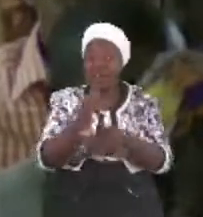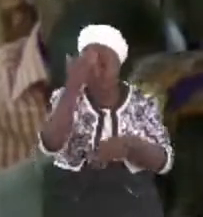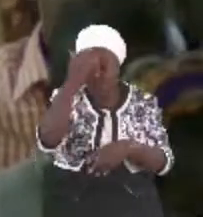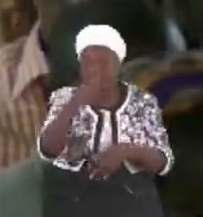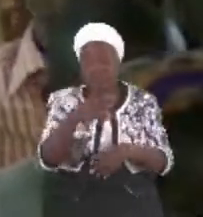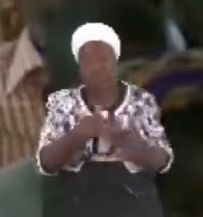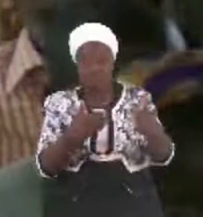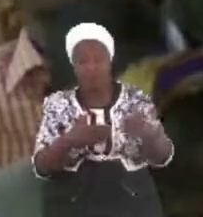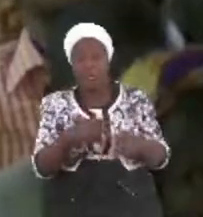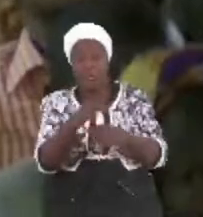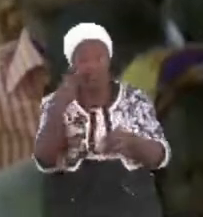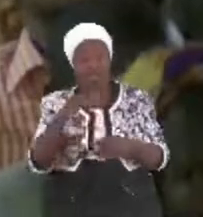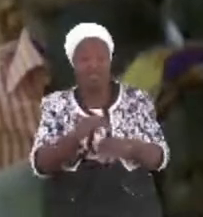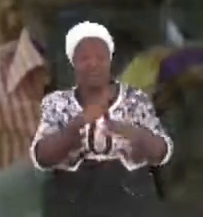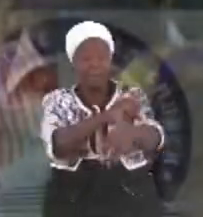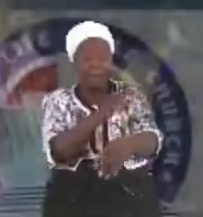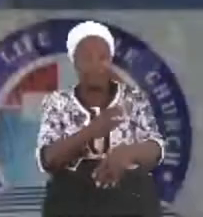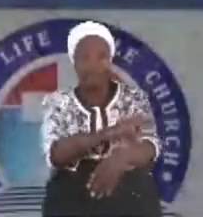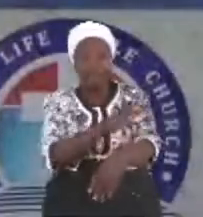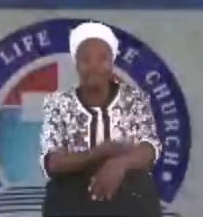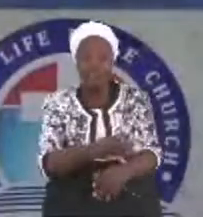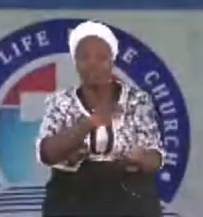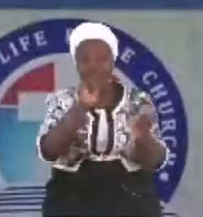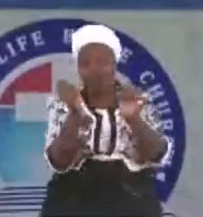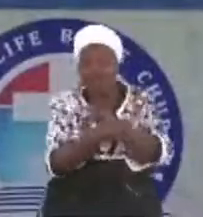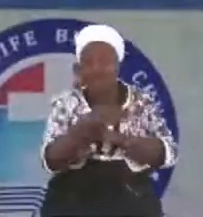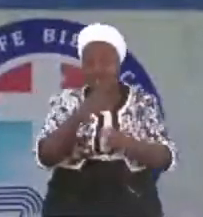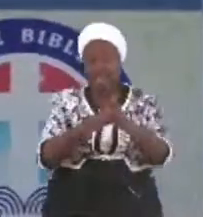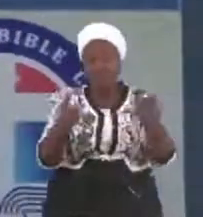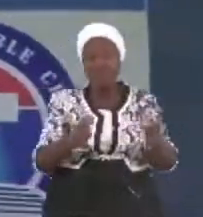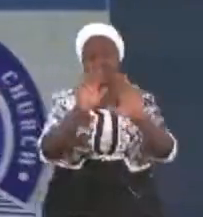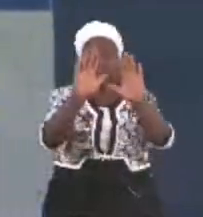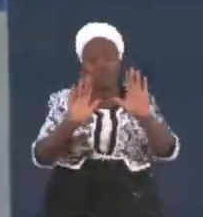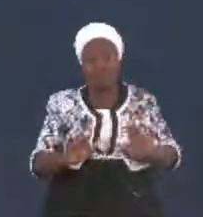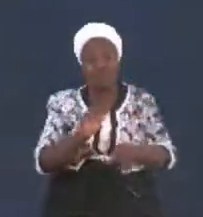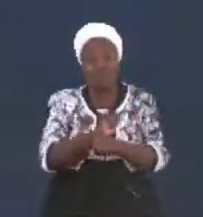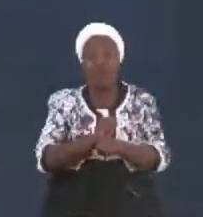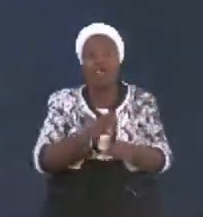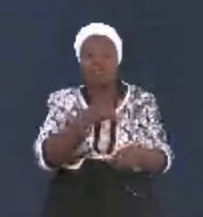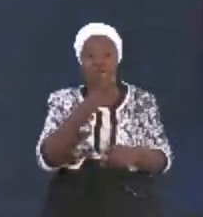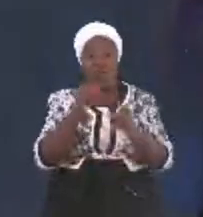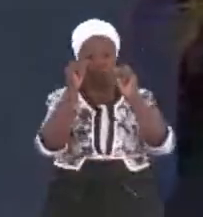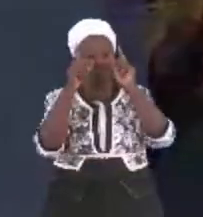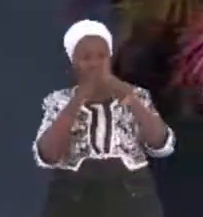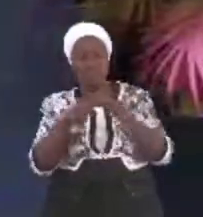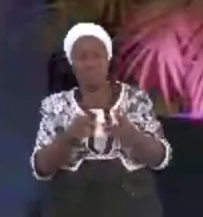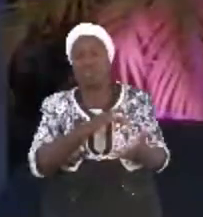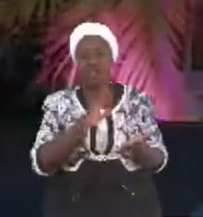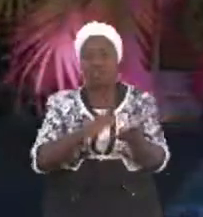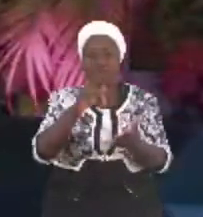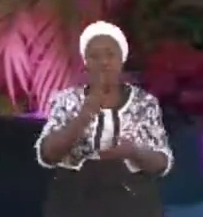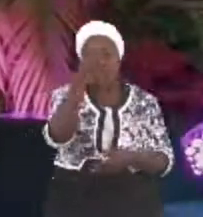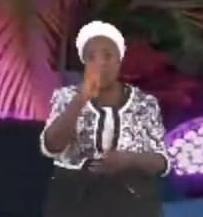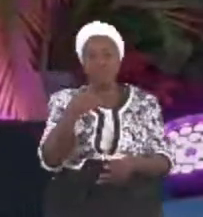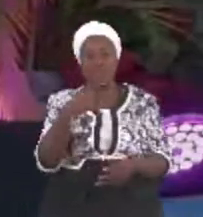connaissaient avant, en voyant le grand changement et le grand miracle, ils étaient étonnés et ils ont glorifié